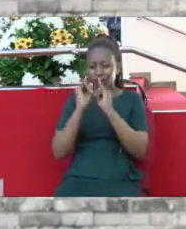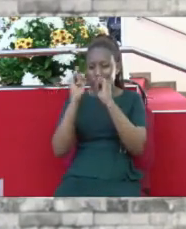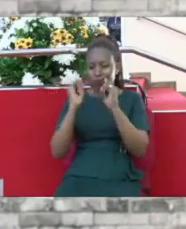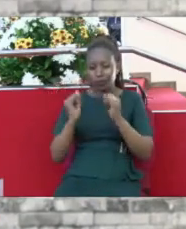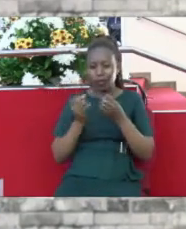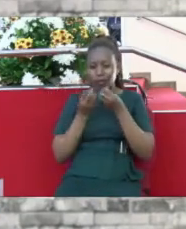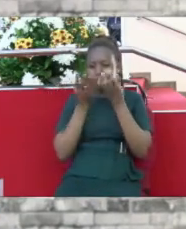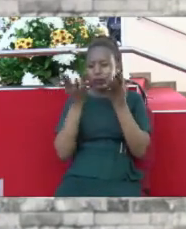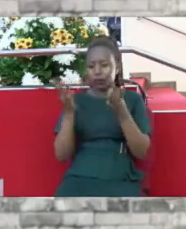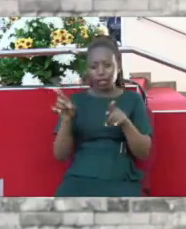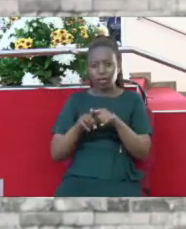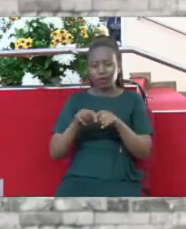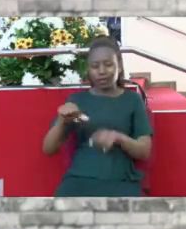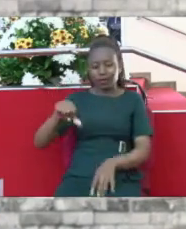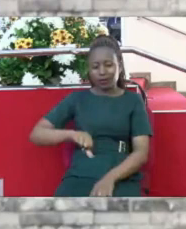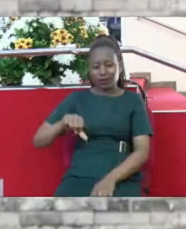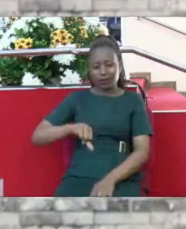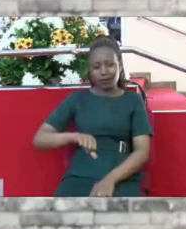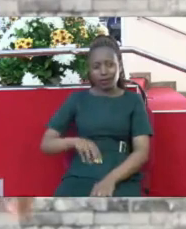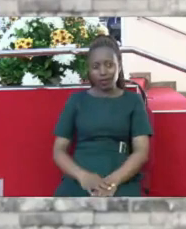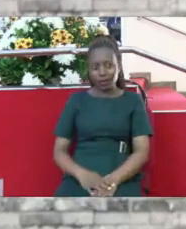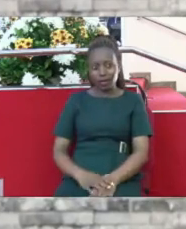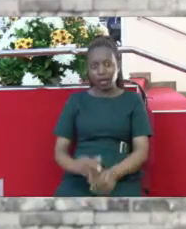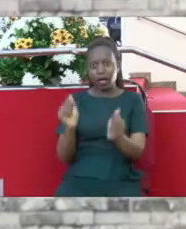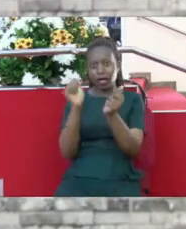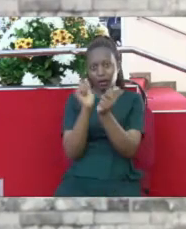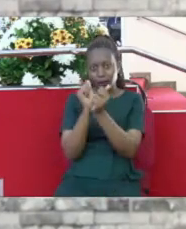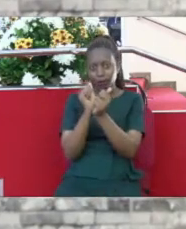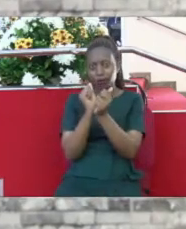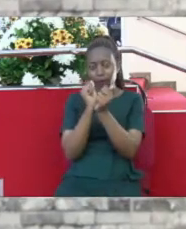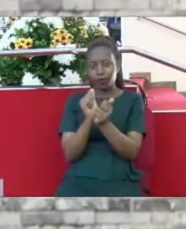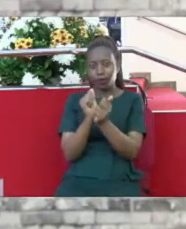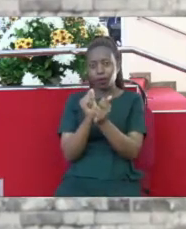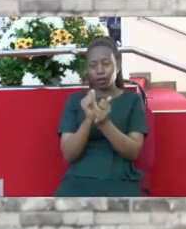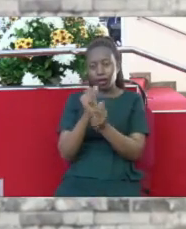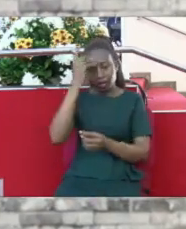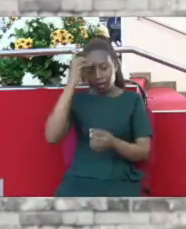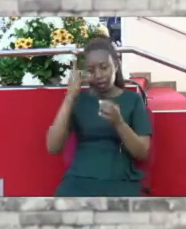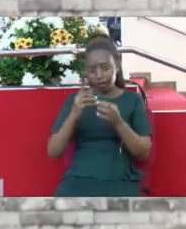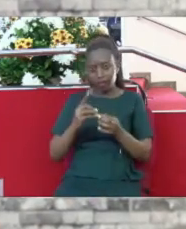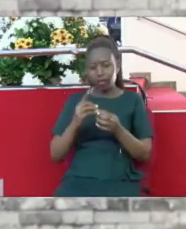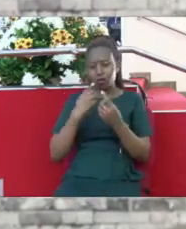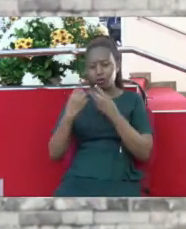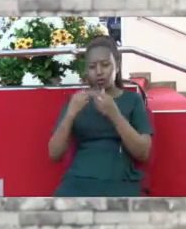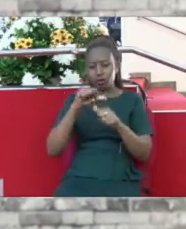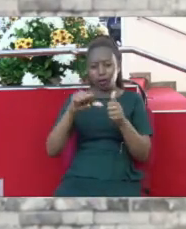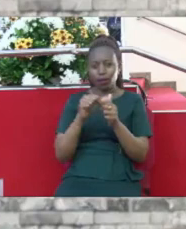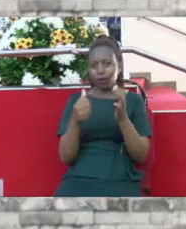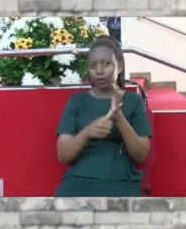was happening. And so Paul decided, I want to address this issue. Katika kanisa la Wakorintho kulikuwa na uasi sana